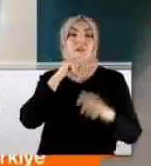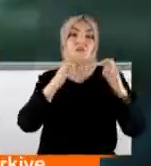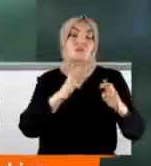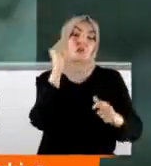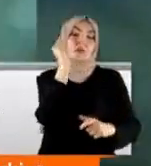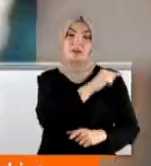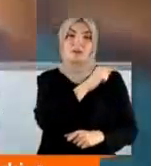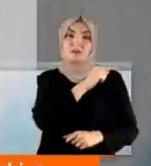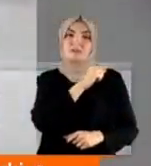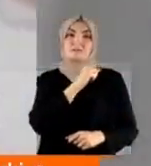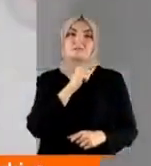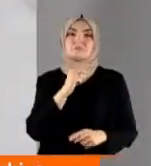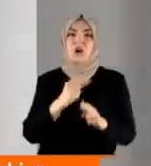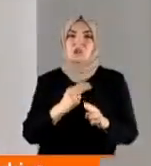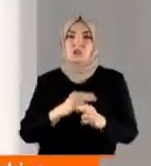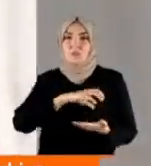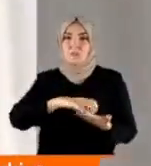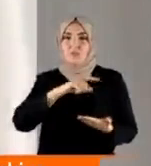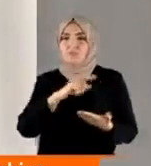bu görüntüleri getirdi.